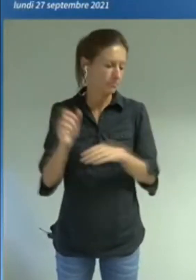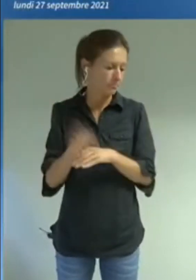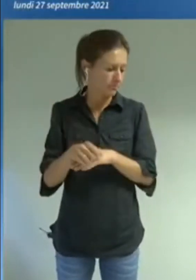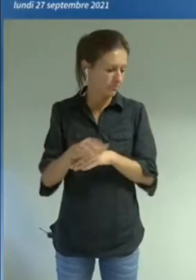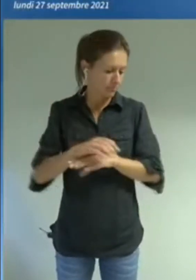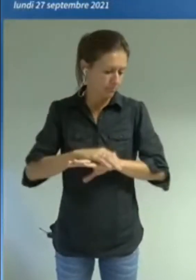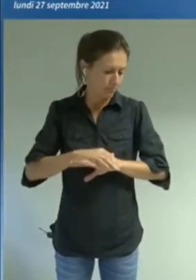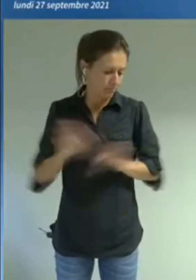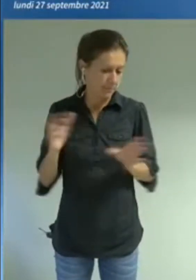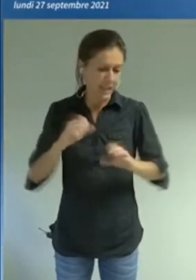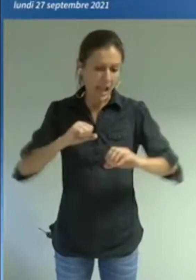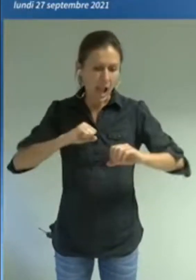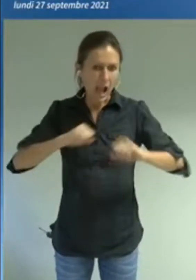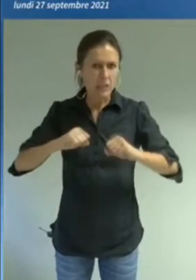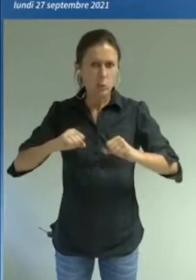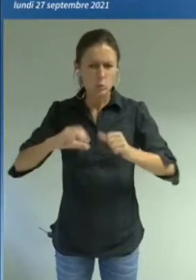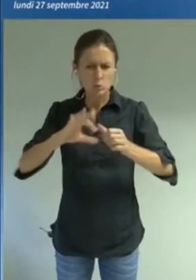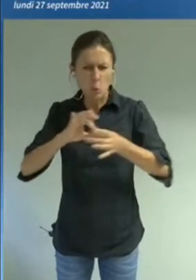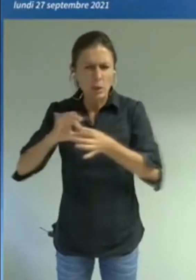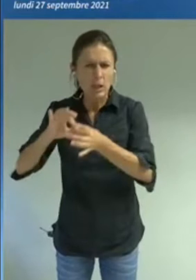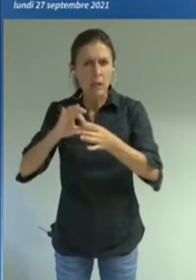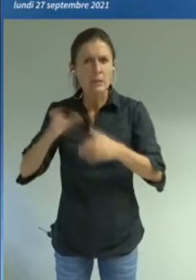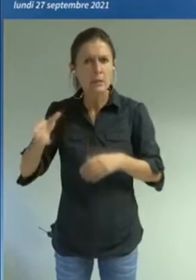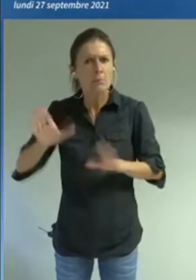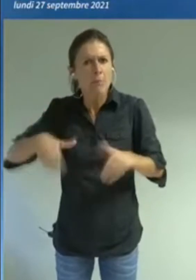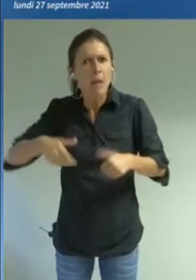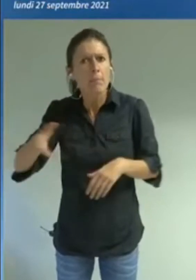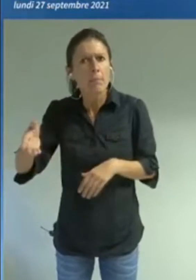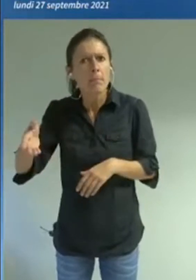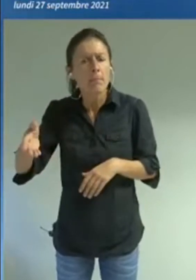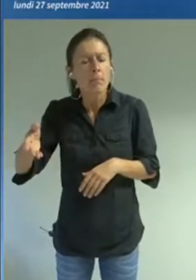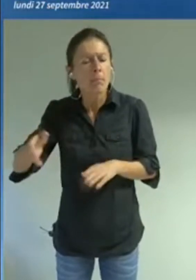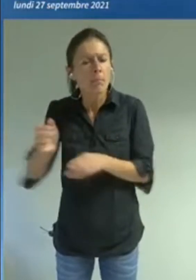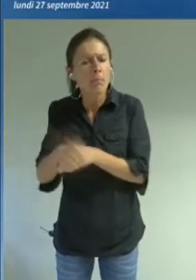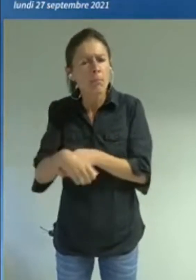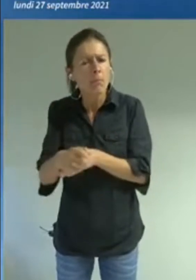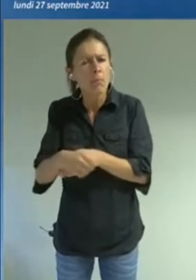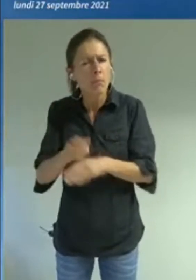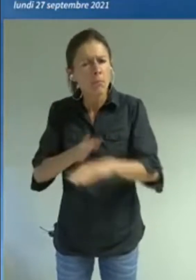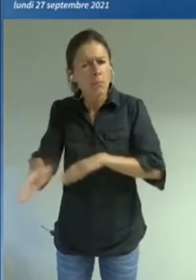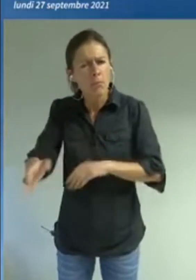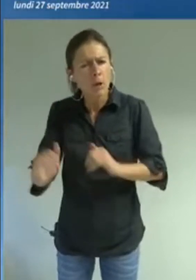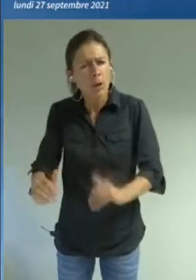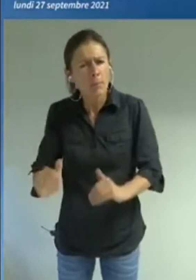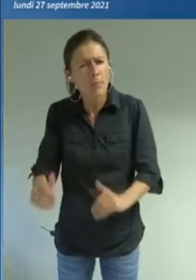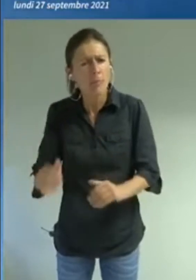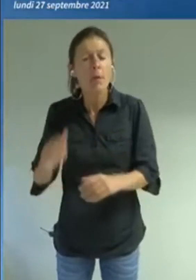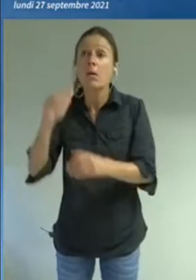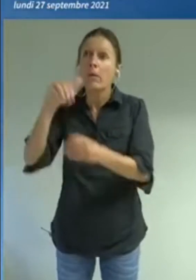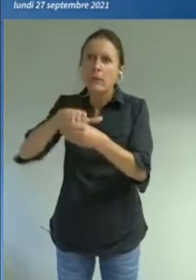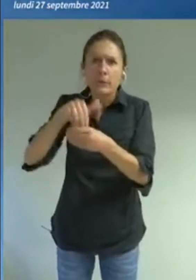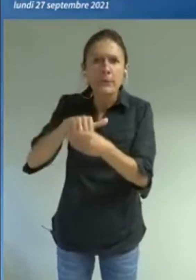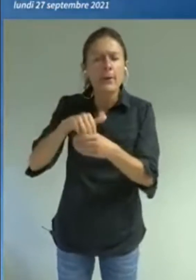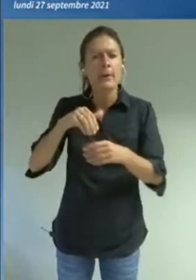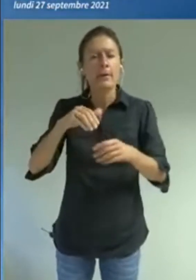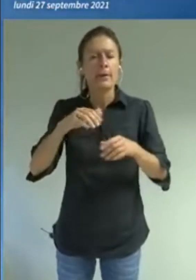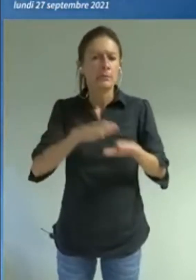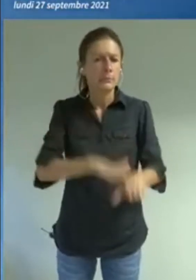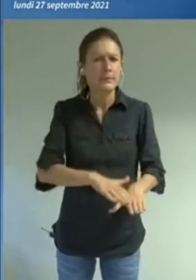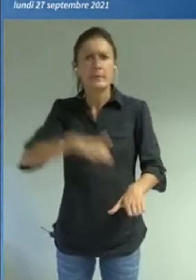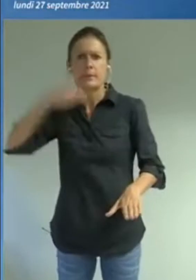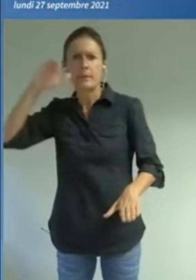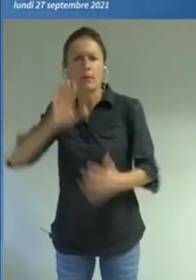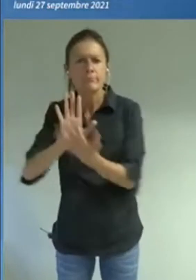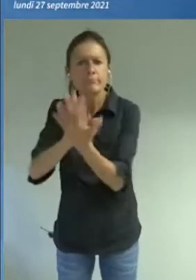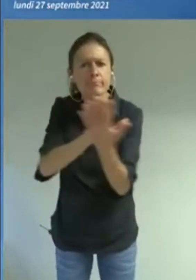solidarité pendant la pandémie, peu importe qu'il s'agisse d'un lieu de rencontre intergénérationnel et d'une forme de centre